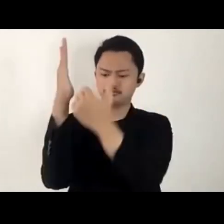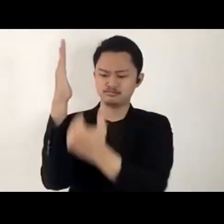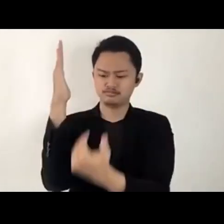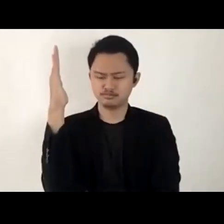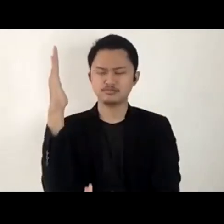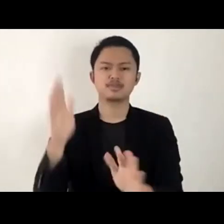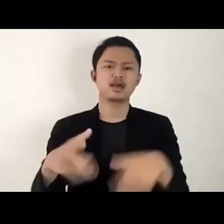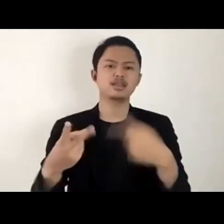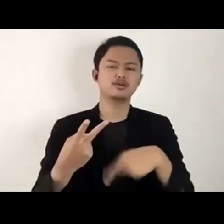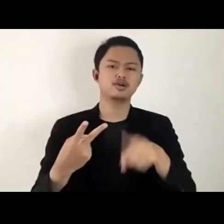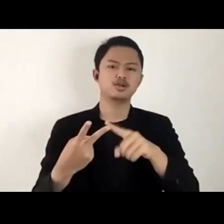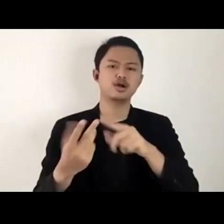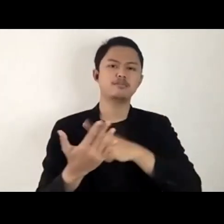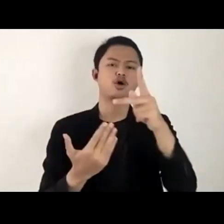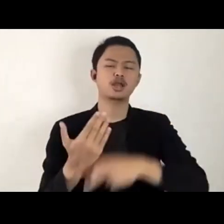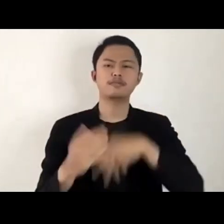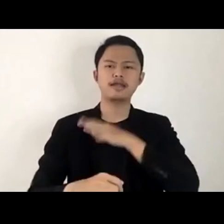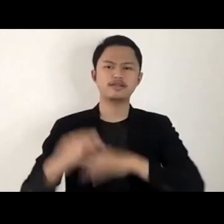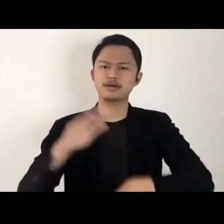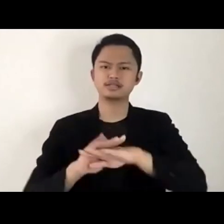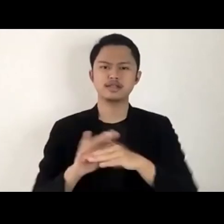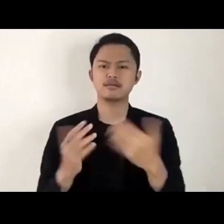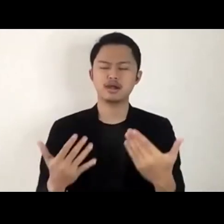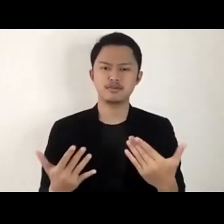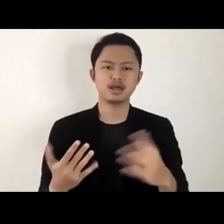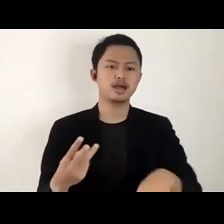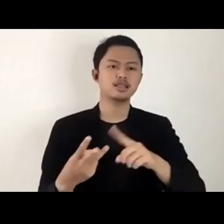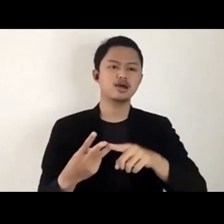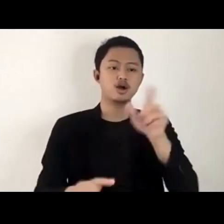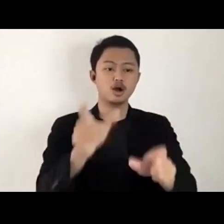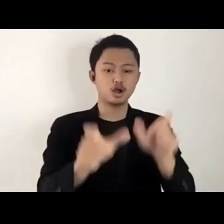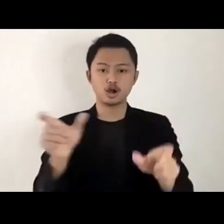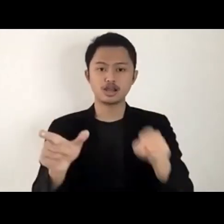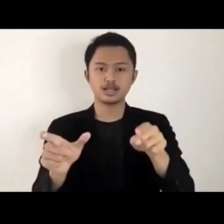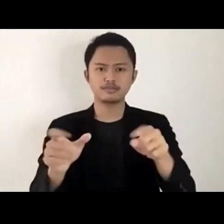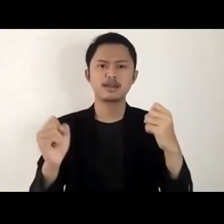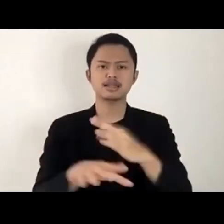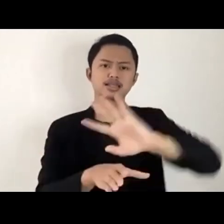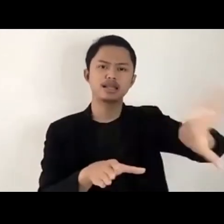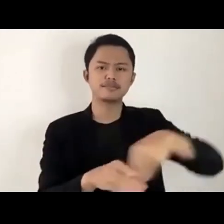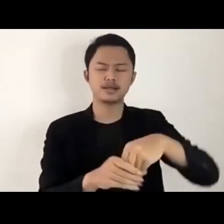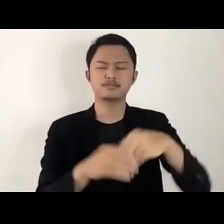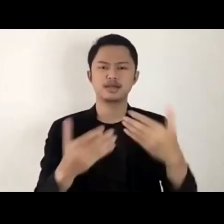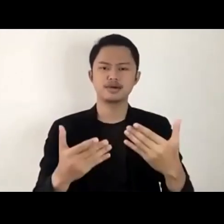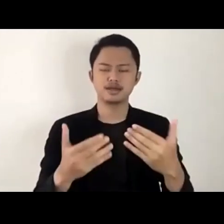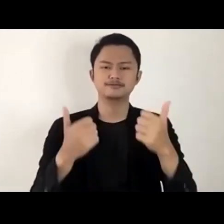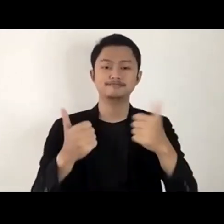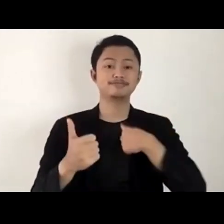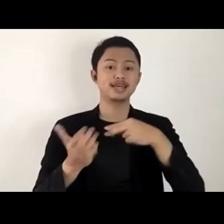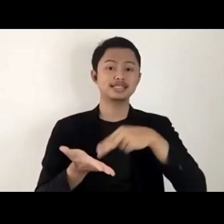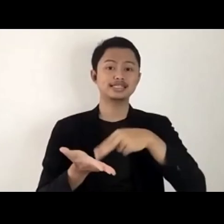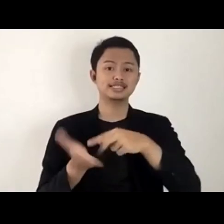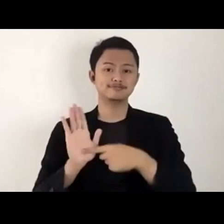kemudian efektivitas program dan bagaimana banyak aktor ini terlibat didalam pelaksanaannya saya izin Share screen